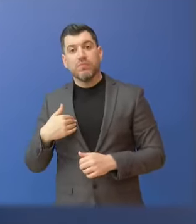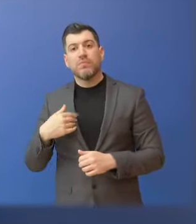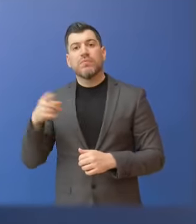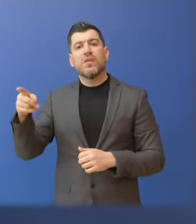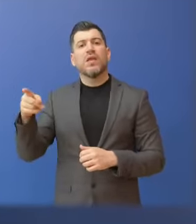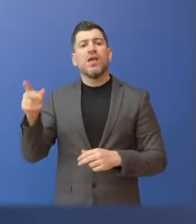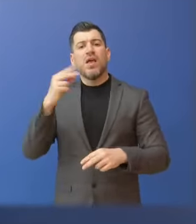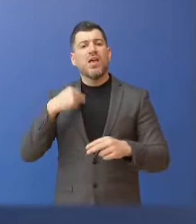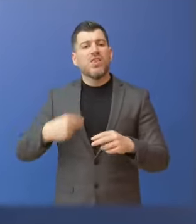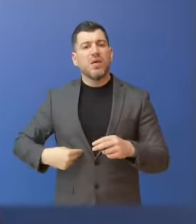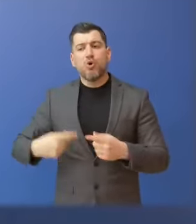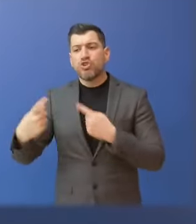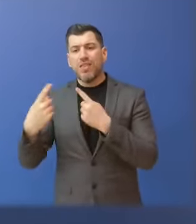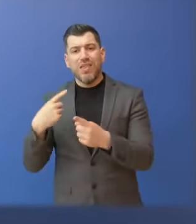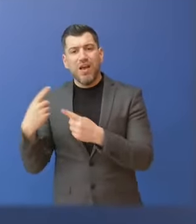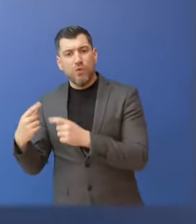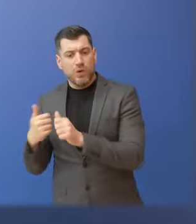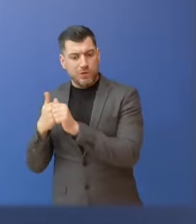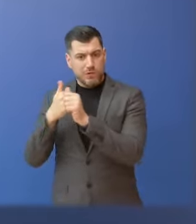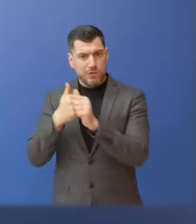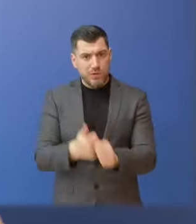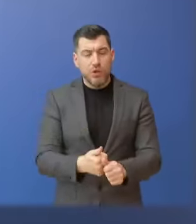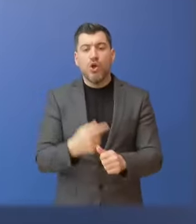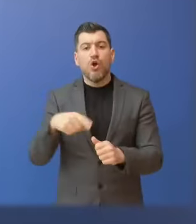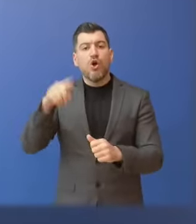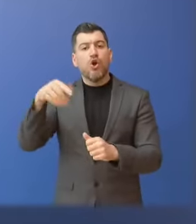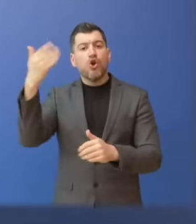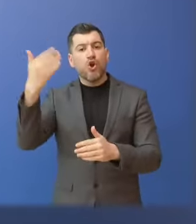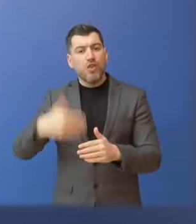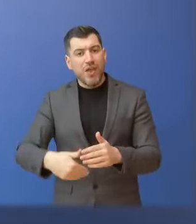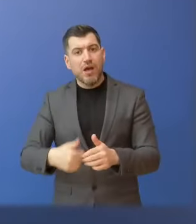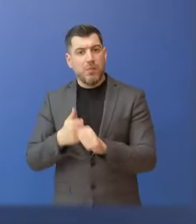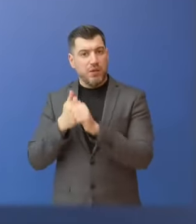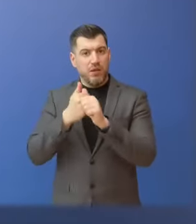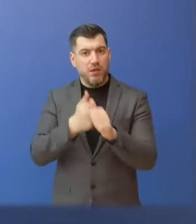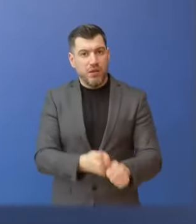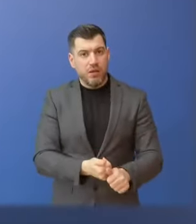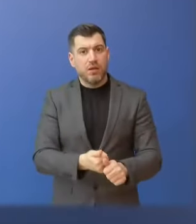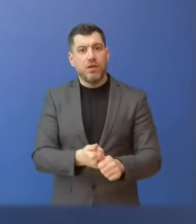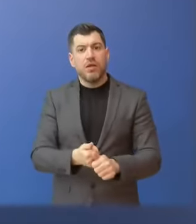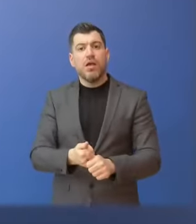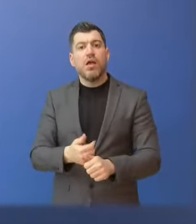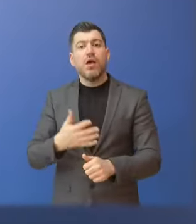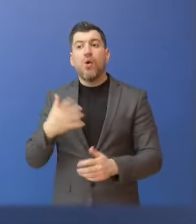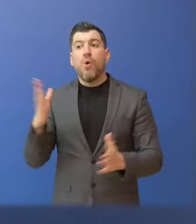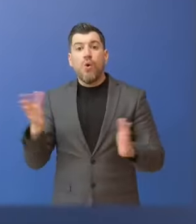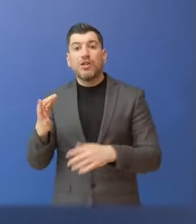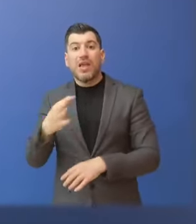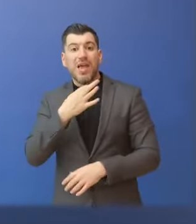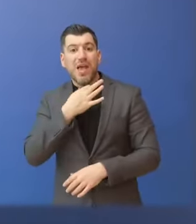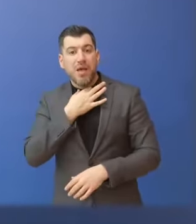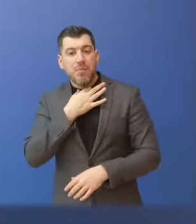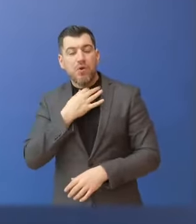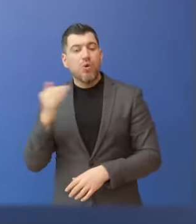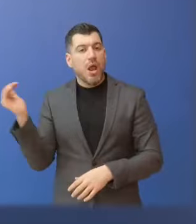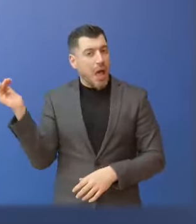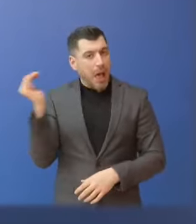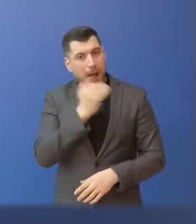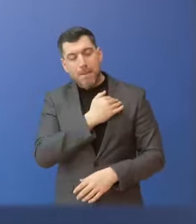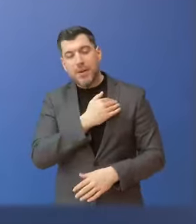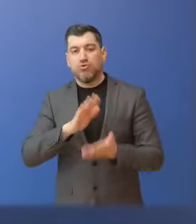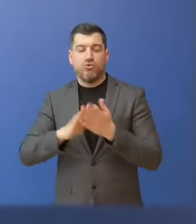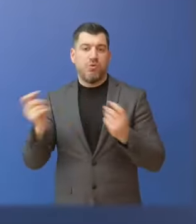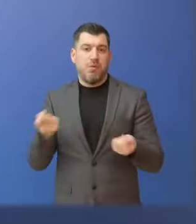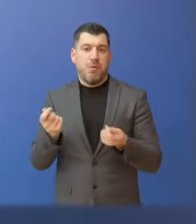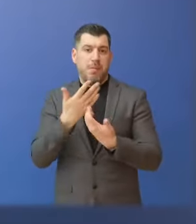διαβούλευσης και όλων των χρονοδιαγραμμάτων ουσιαστική εξάλειψη επίσης ν αυτού που λέμε του κατεπείγοντος της κατεπείγουσας νομοθέτησης